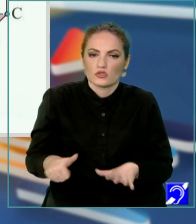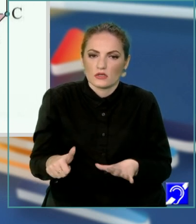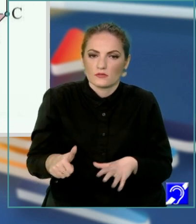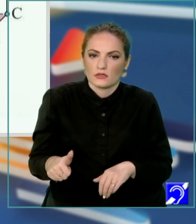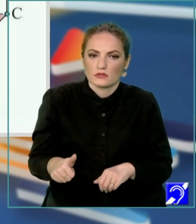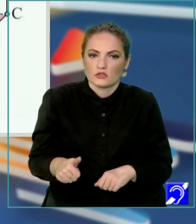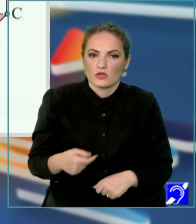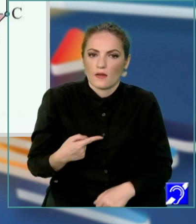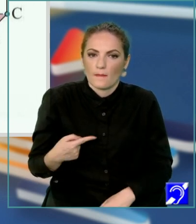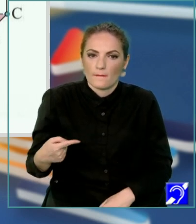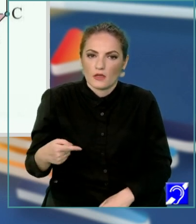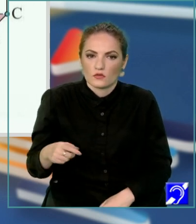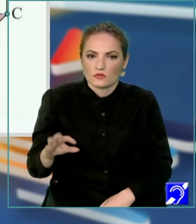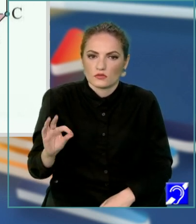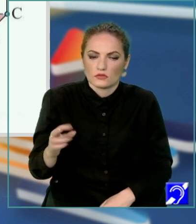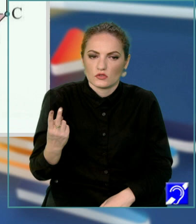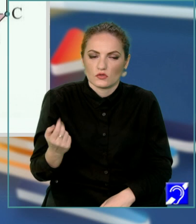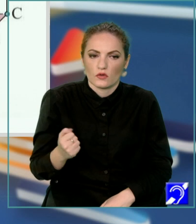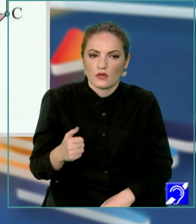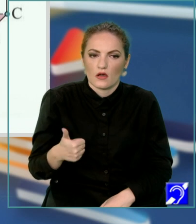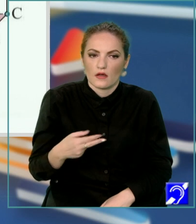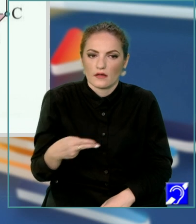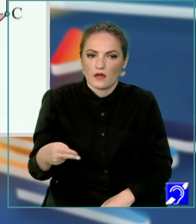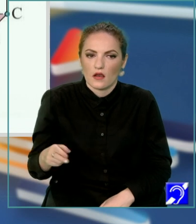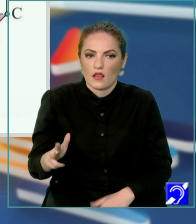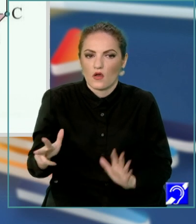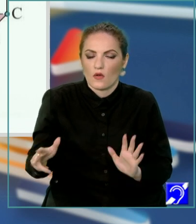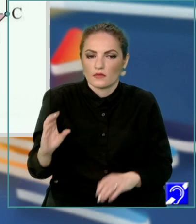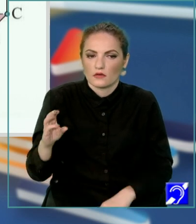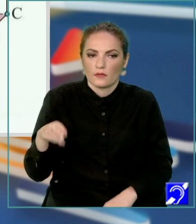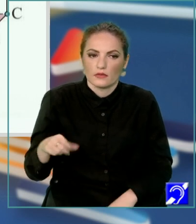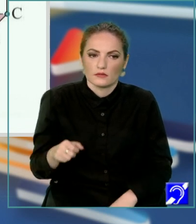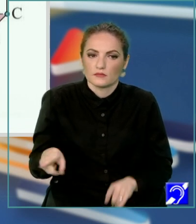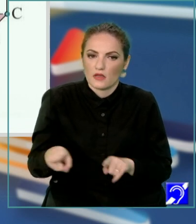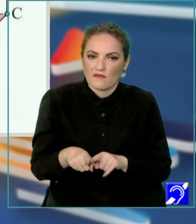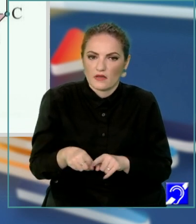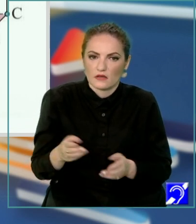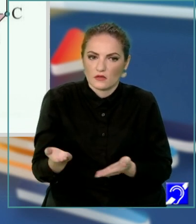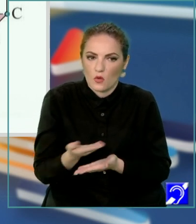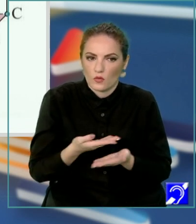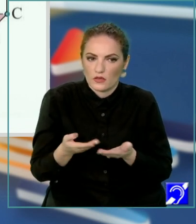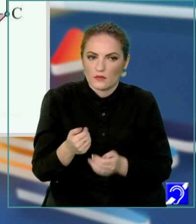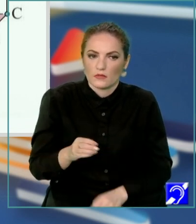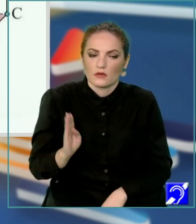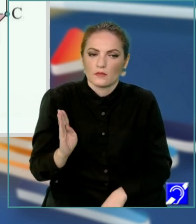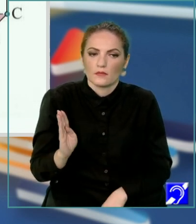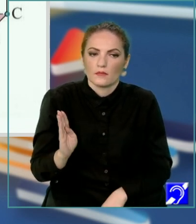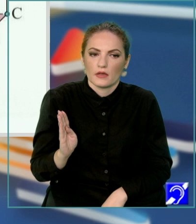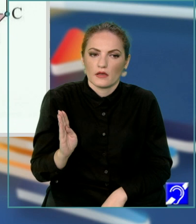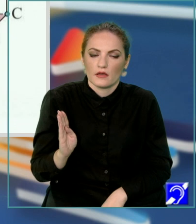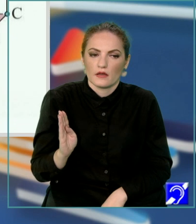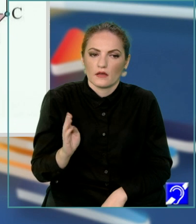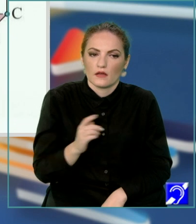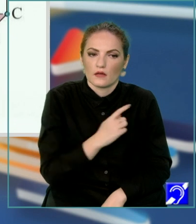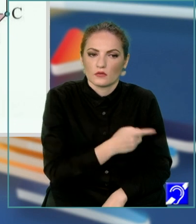este un număr pozitiv adică 8 cm similare b pătrat egal 36 Deci b